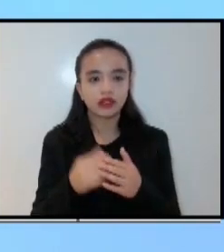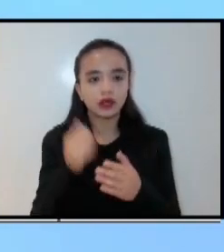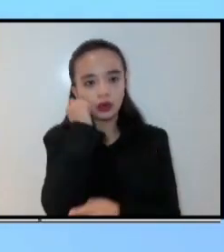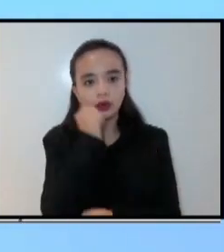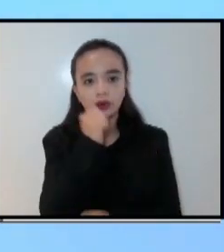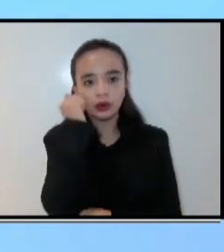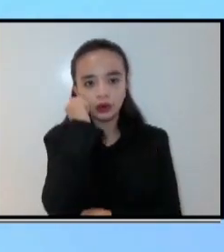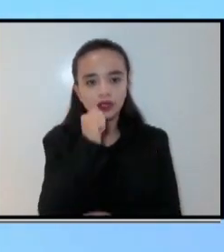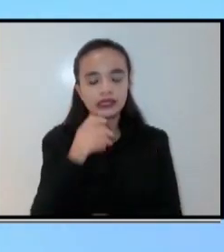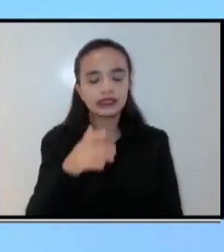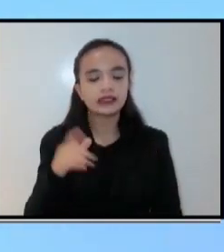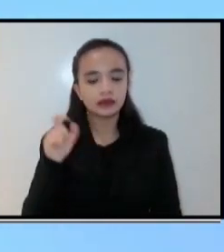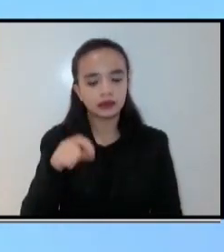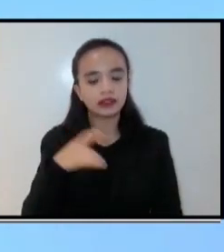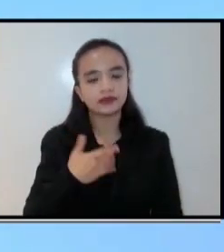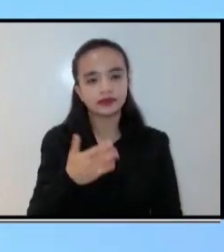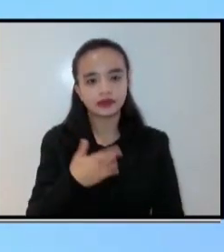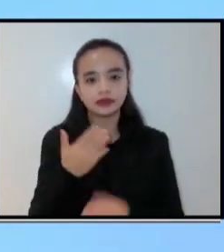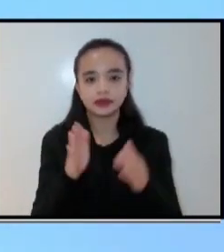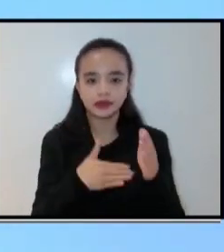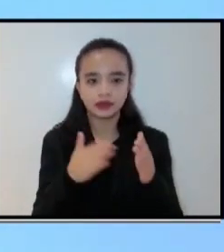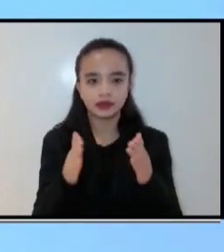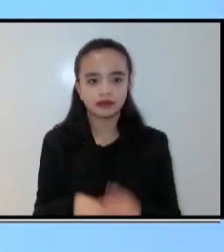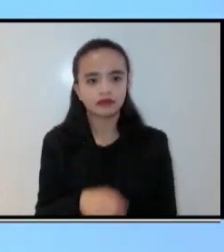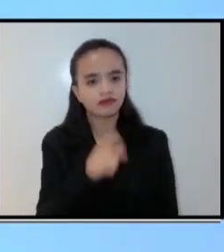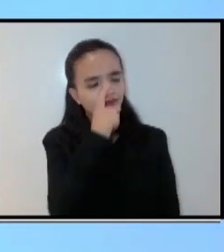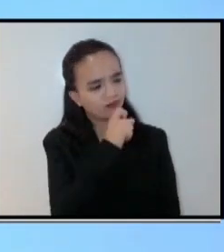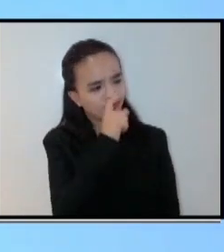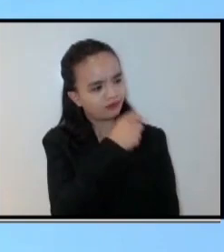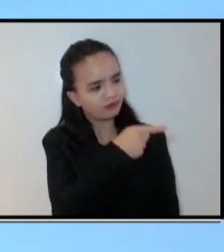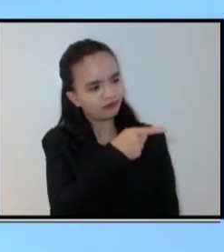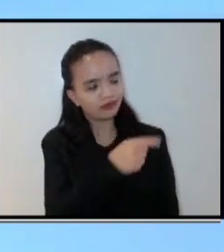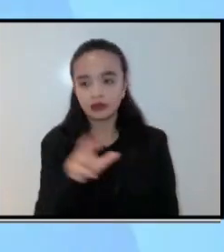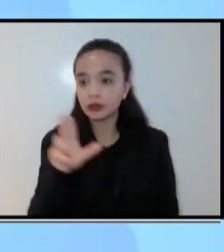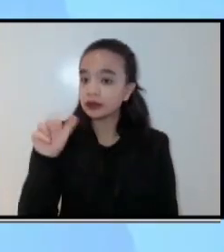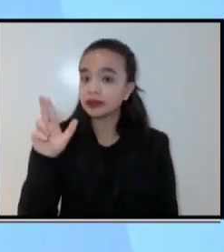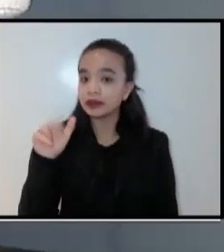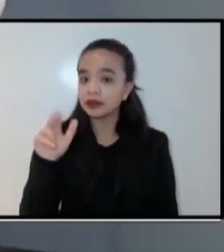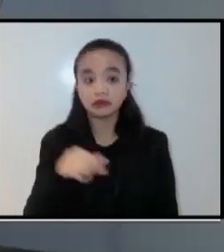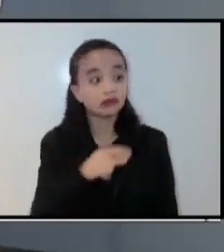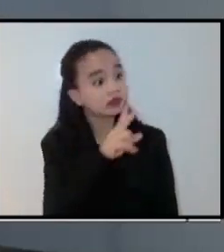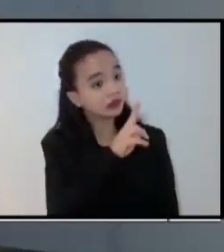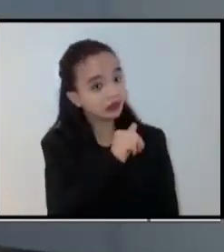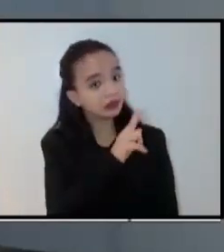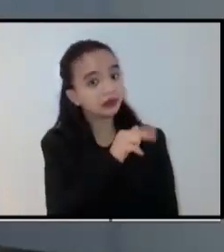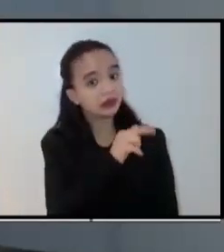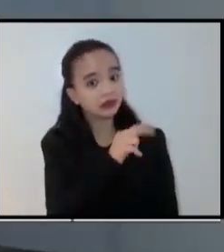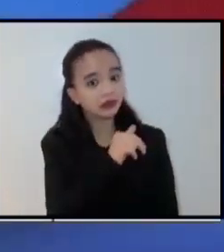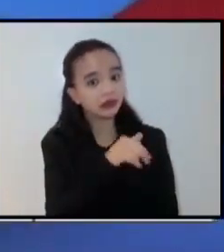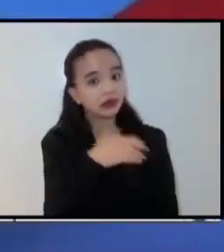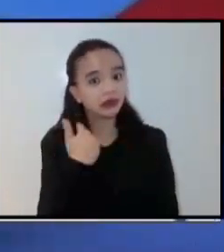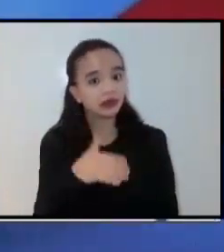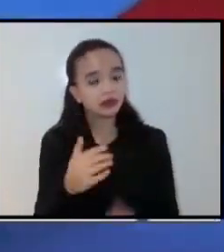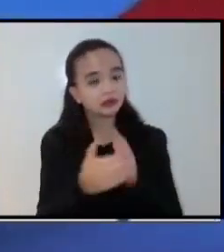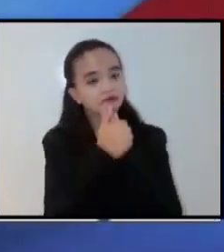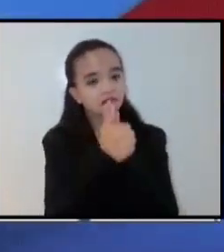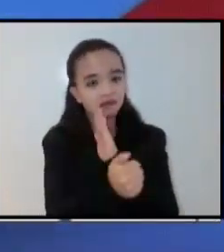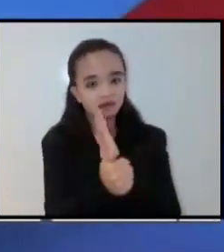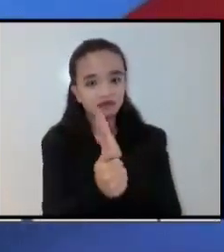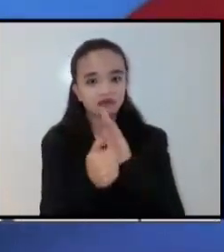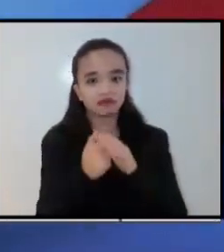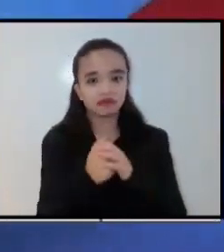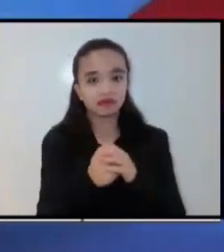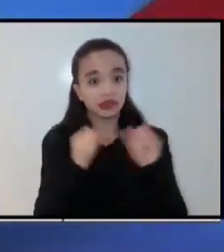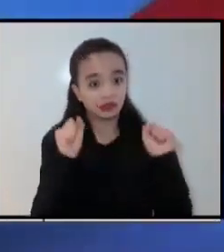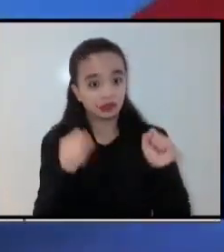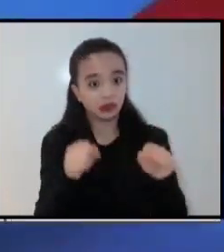song. Yeah. Ilang taong ka na? 13 years old. 13 years old, ano? Very talented at ang laki ng potential. Pwede mo bang